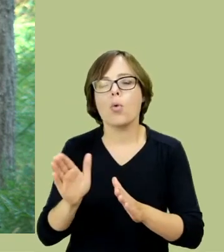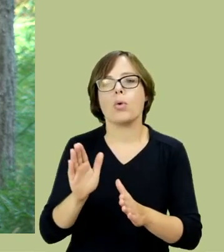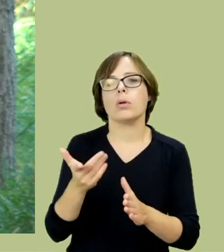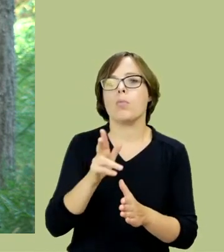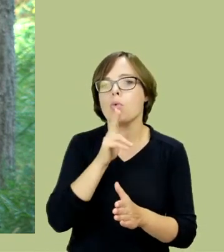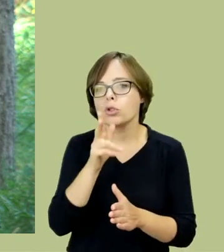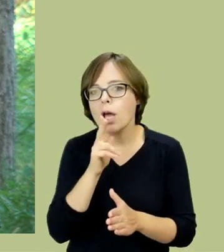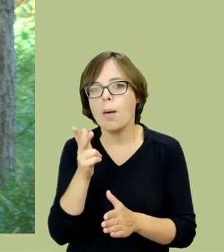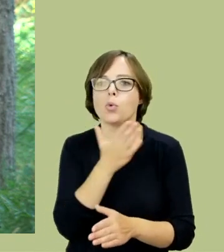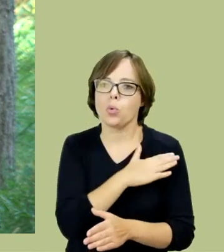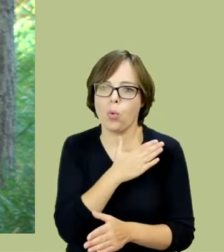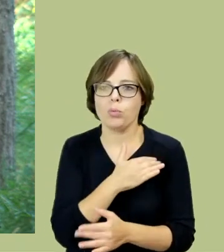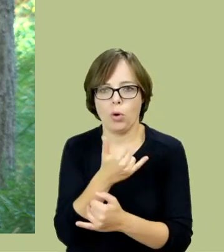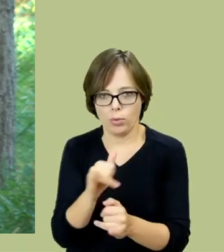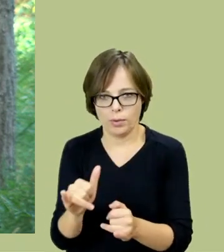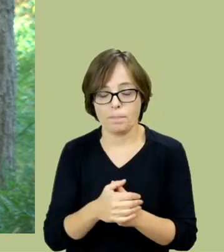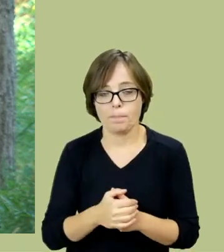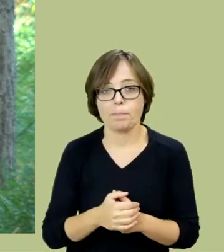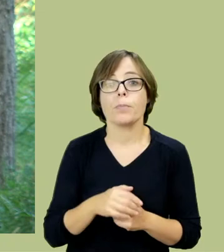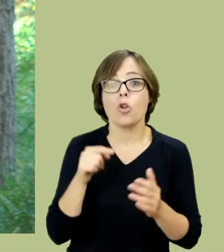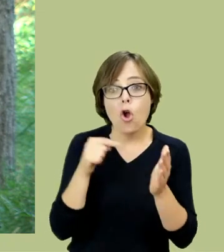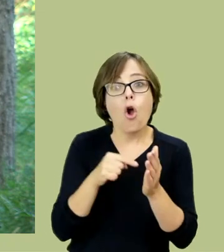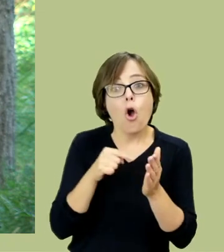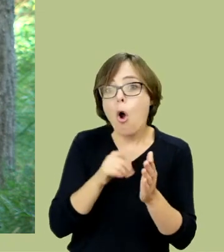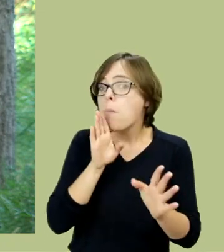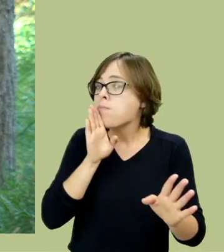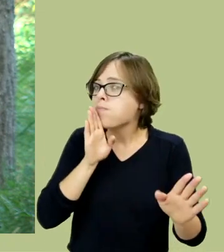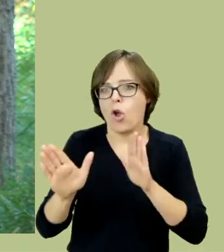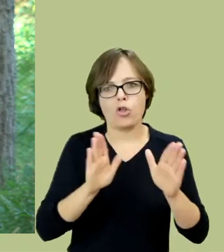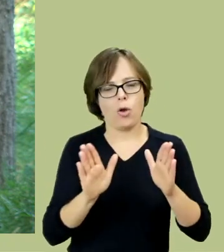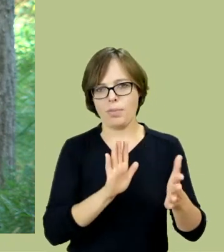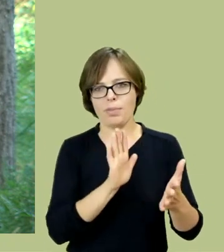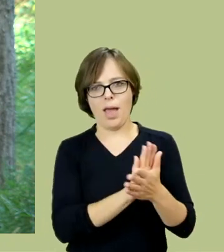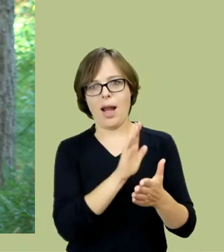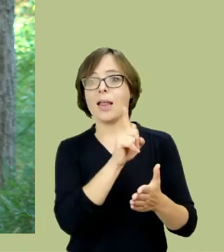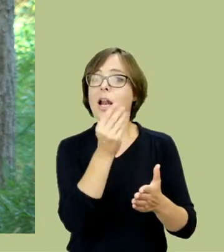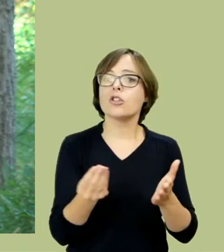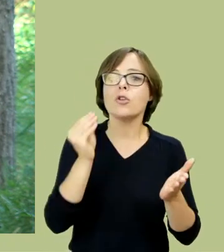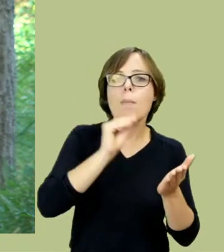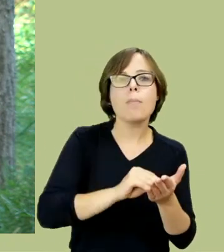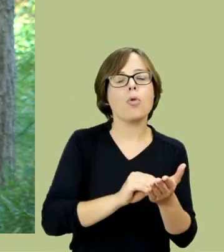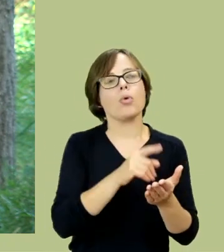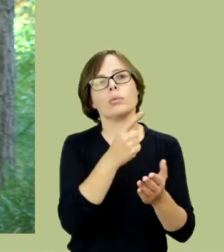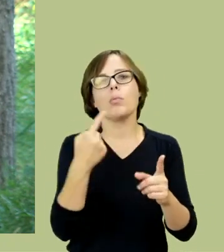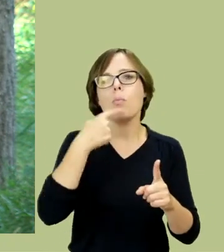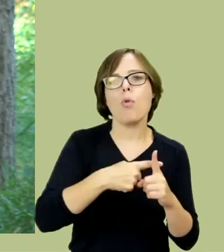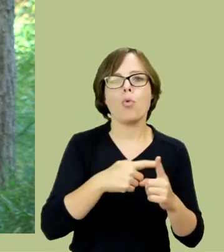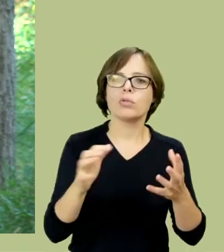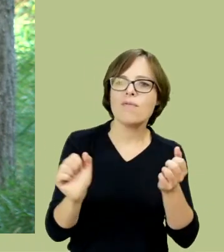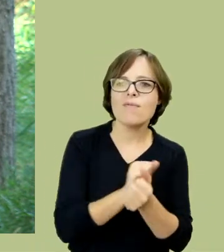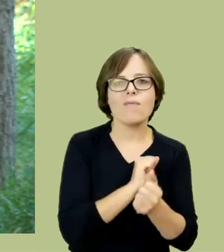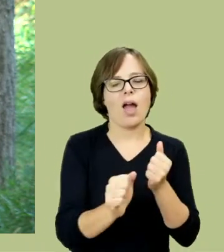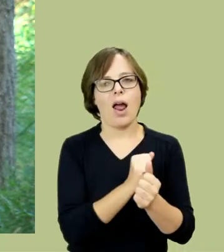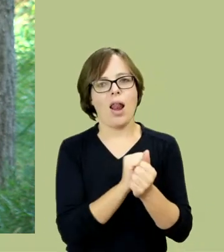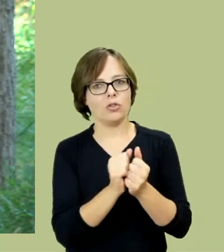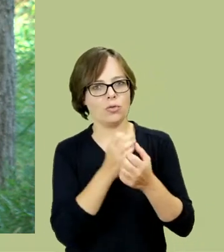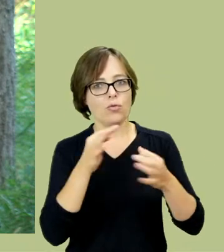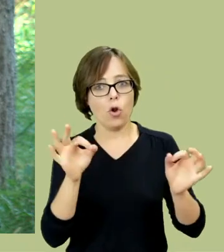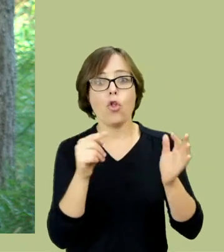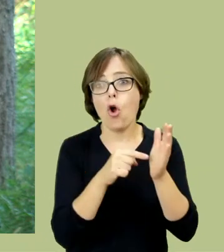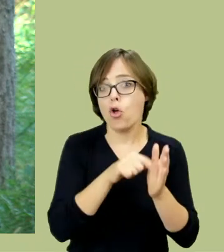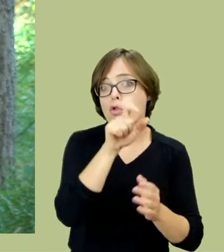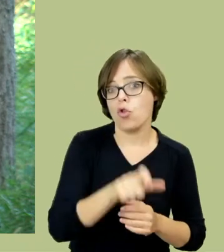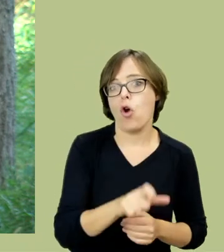a może jeszcze bardziej walcząca, bo cały czas z tym wątkiem społecznym i patriotycznym Karolina Zachorska, która